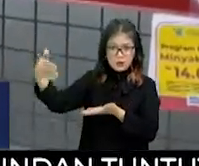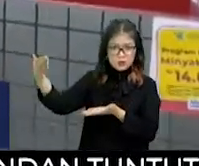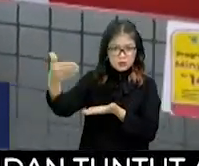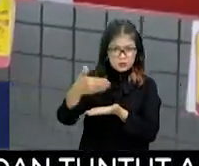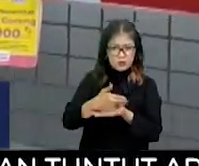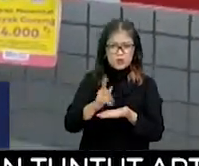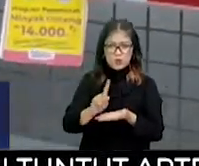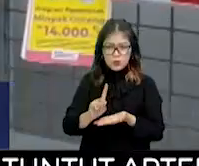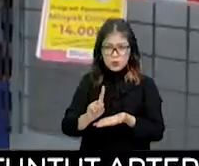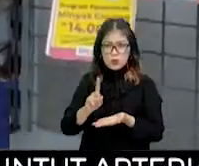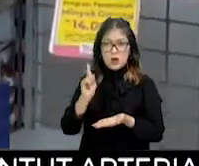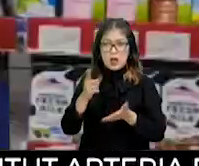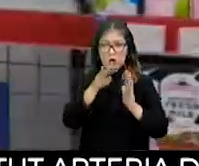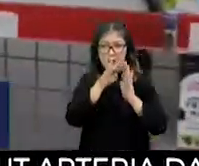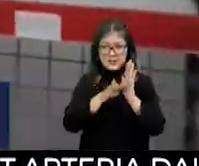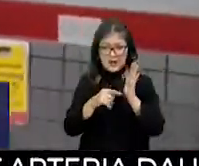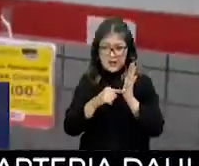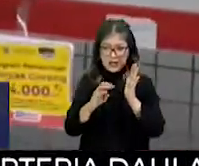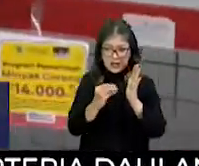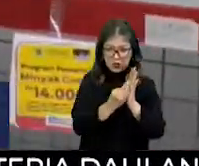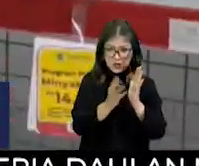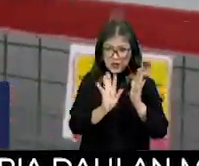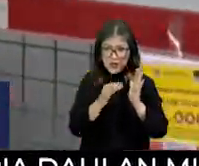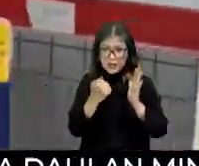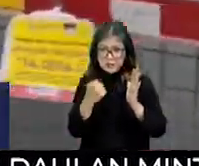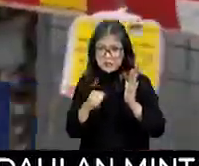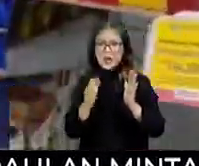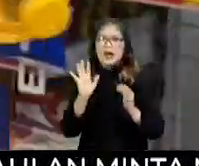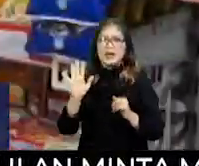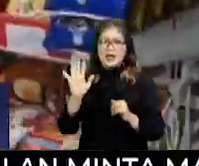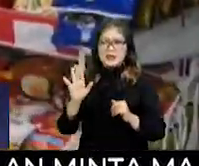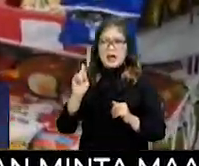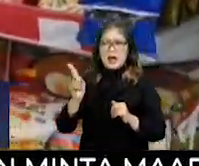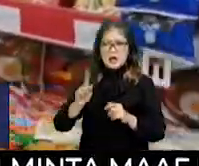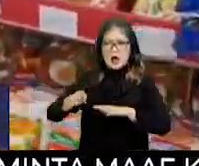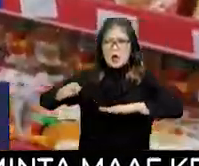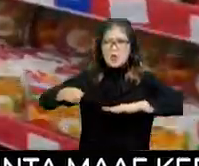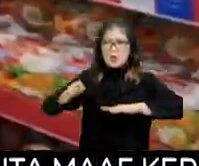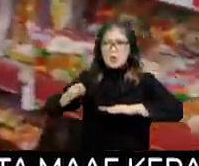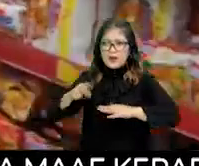tidak memenuhi ketentuan tersebut, Menteri Perdagangan mengancam sanksi pembekuan dan pencabutan izin.